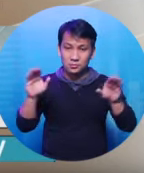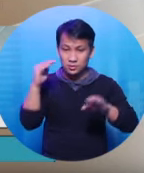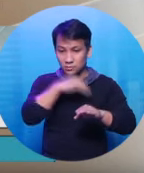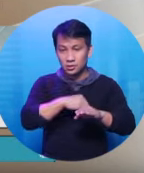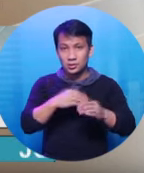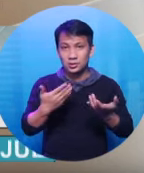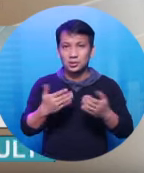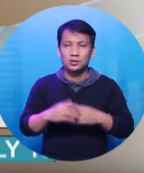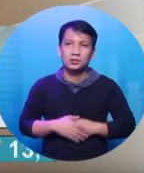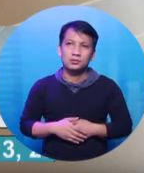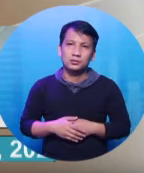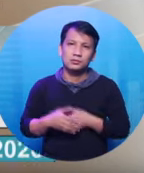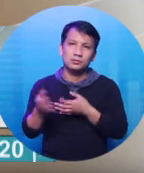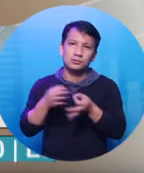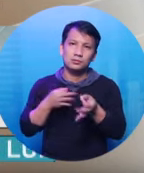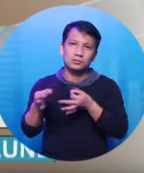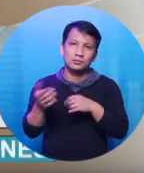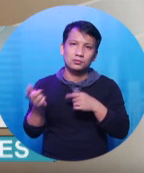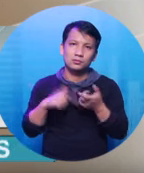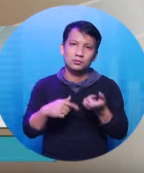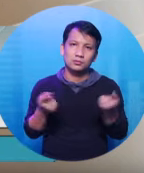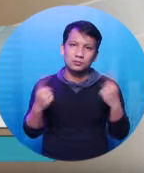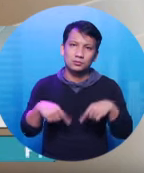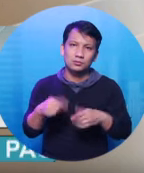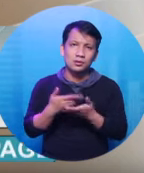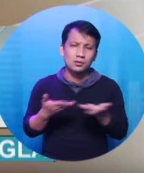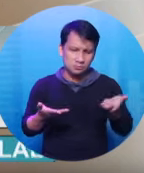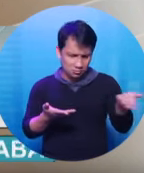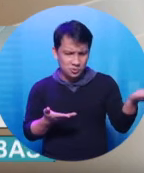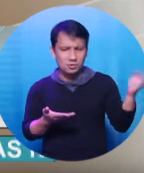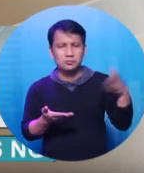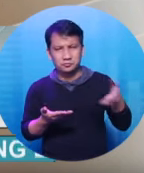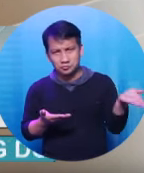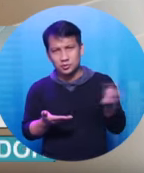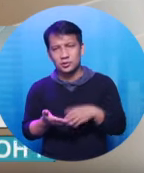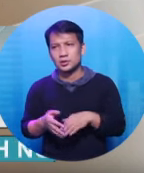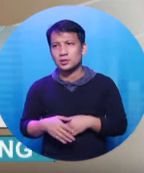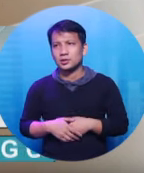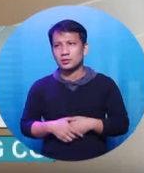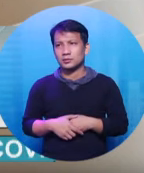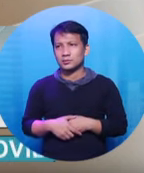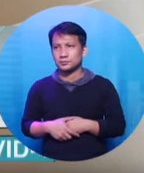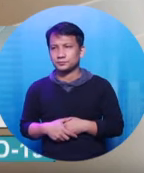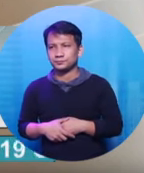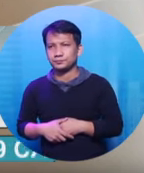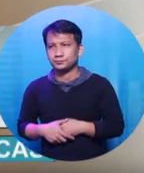po kasi, kung pwede po bang ikwento kung how things happen. Sige po, ma'am, sige po, ma'am. Salamat, sir.